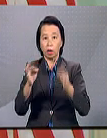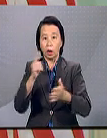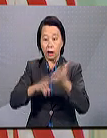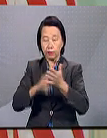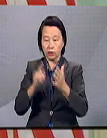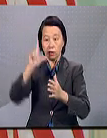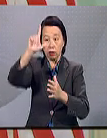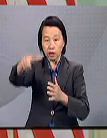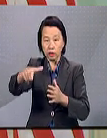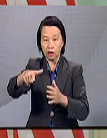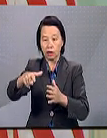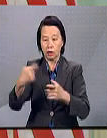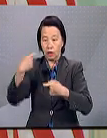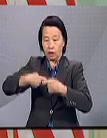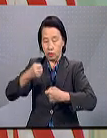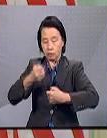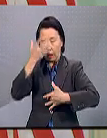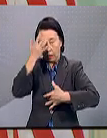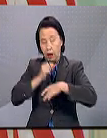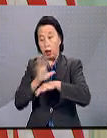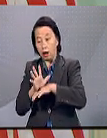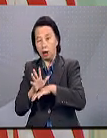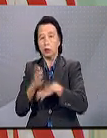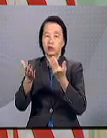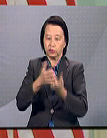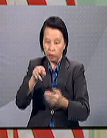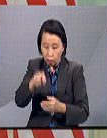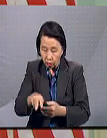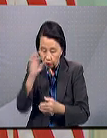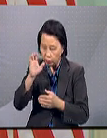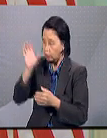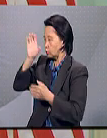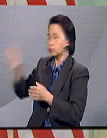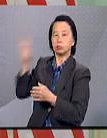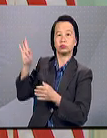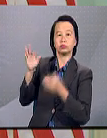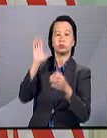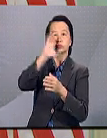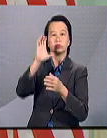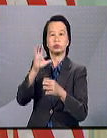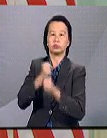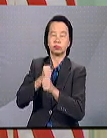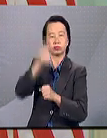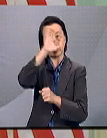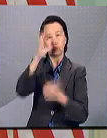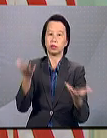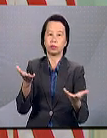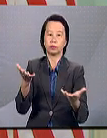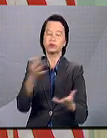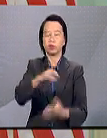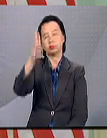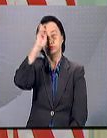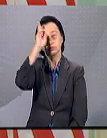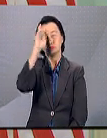berkaitan dengan COVID-19 mudah untuk kita mengesan mereka ini. Dan seperti biasa, penjarakan